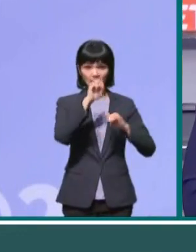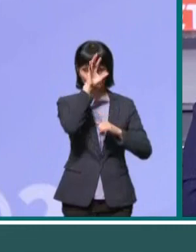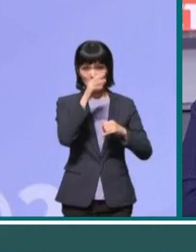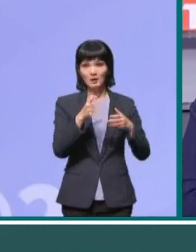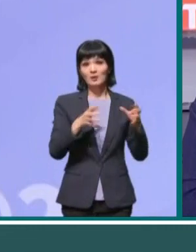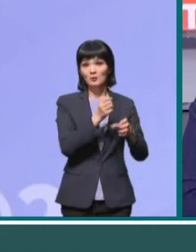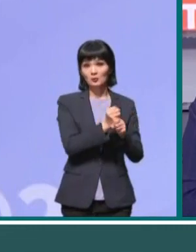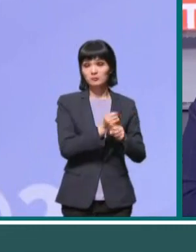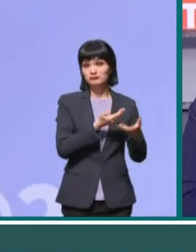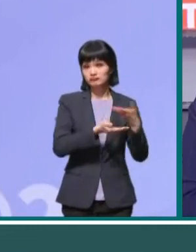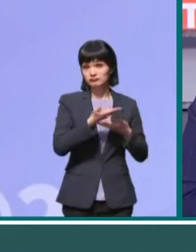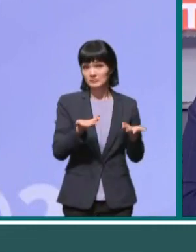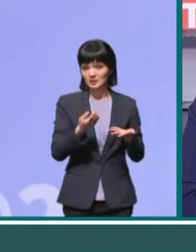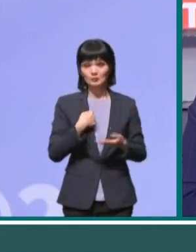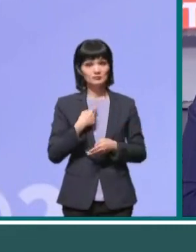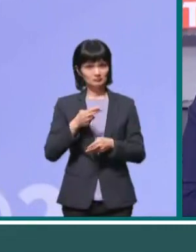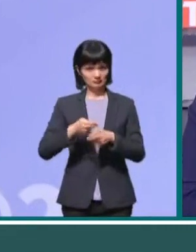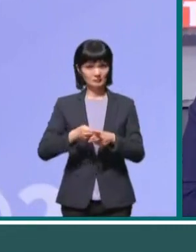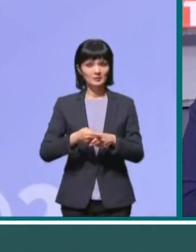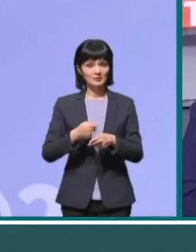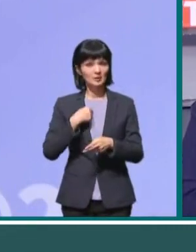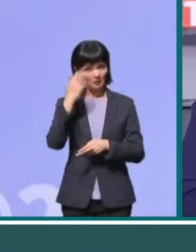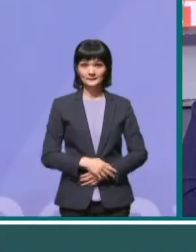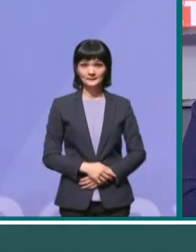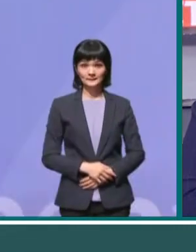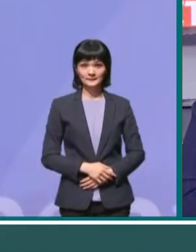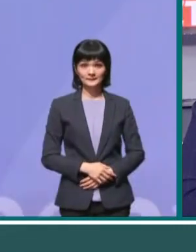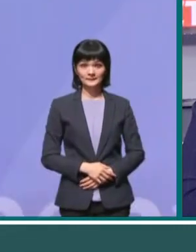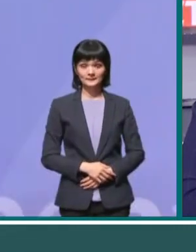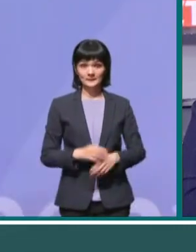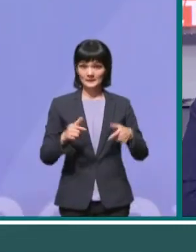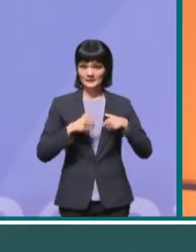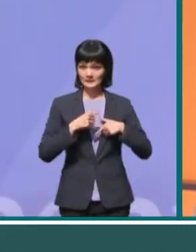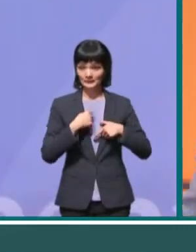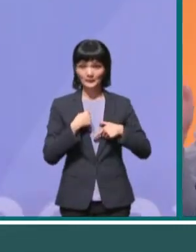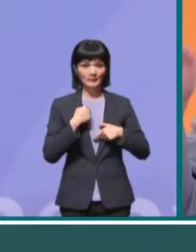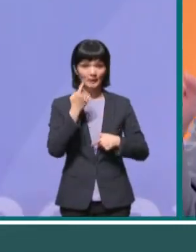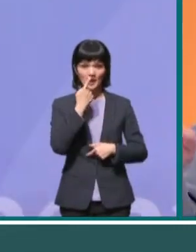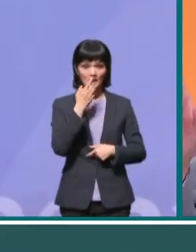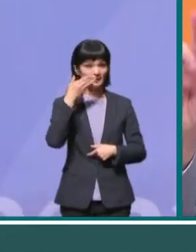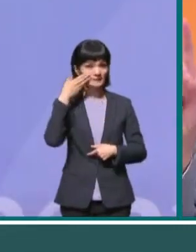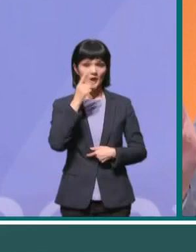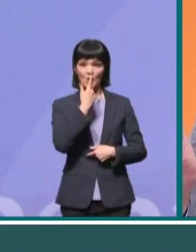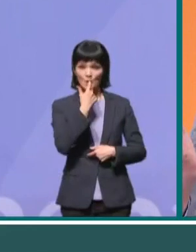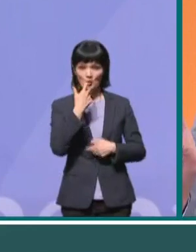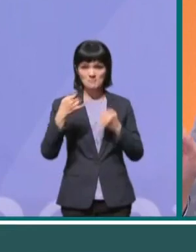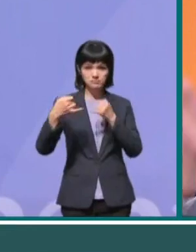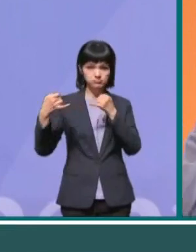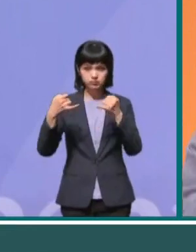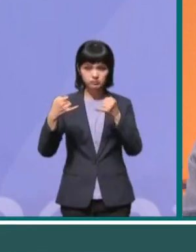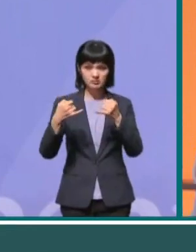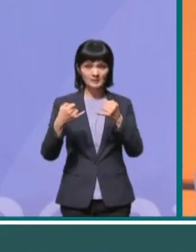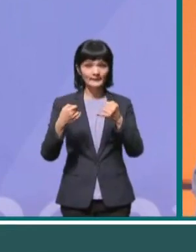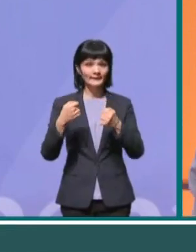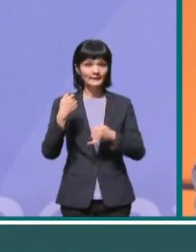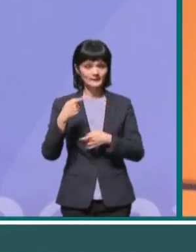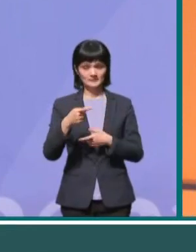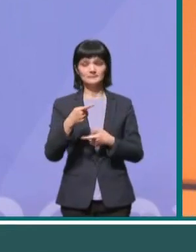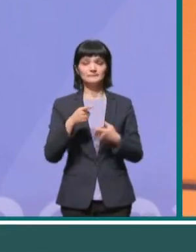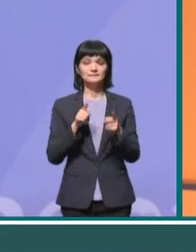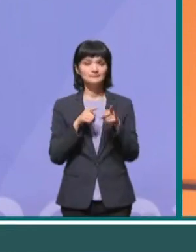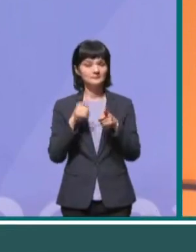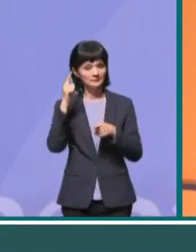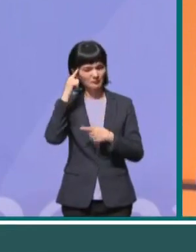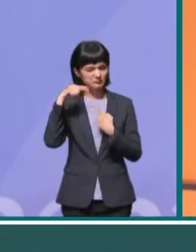你讲的是那个空安是台北还是新竹？因为我不确定。 戏骨啦，戏骨，哦，因为蒋万安的关键词，这整场辩论关键词是戏